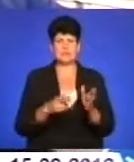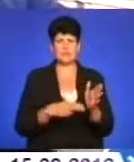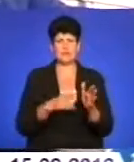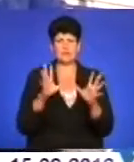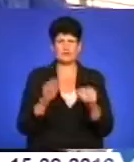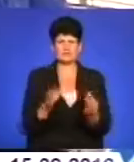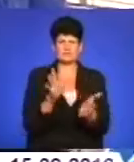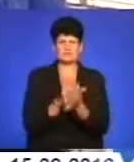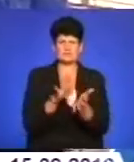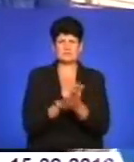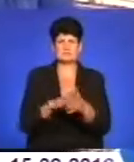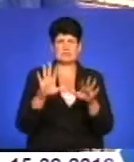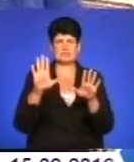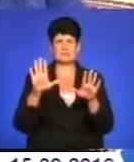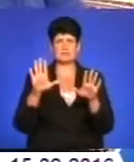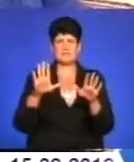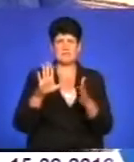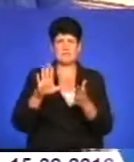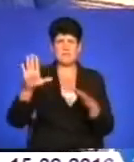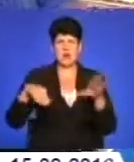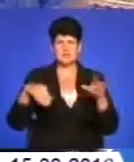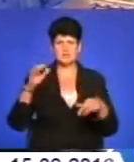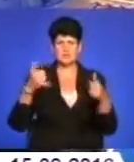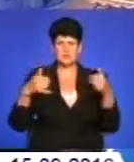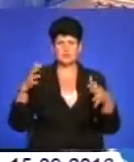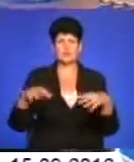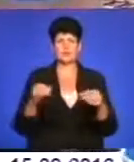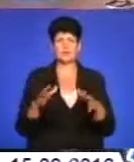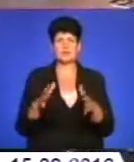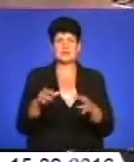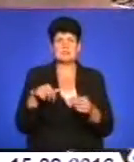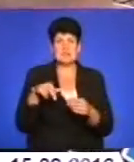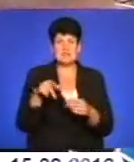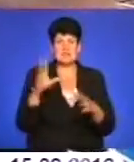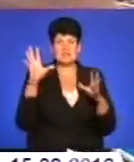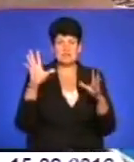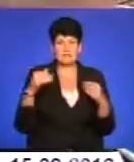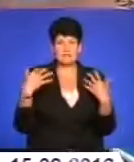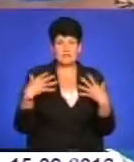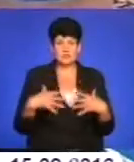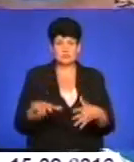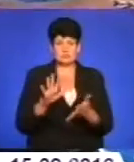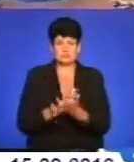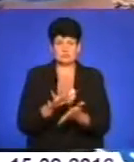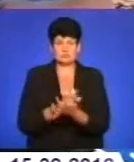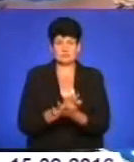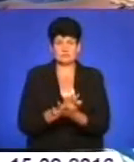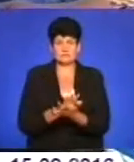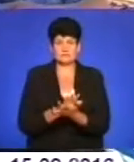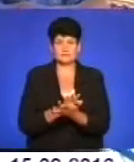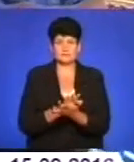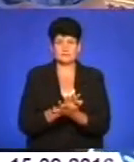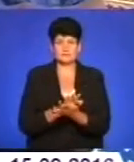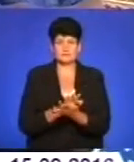маслі, хоч би помили, а то ніяк. Зайдеш і всі отакі, все в грязі. Шмаровиді